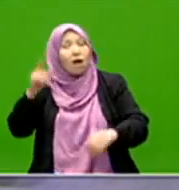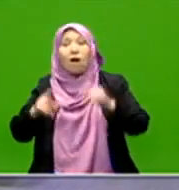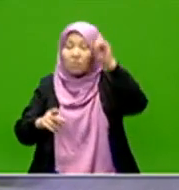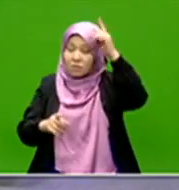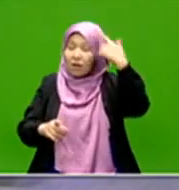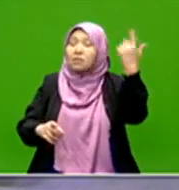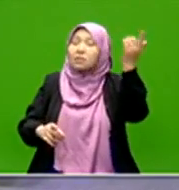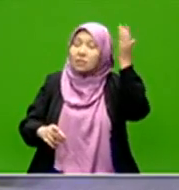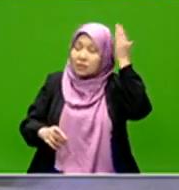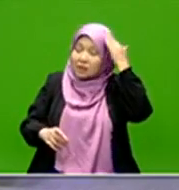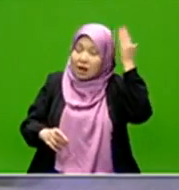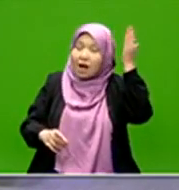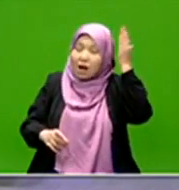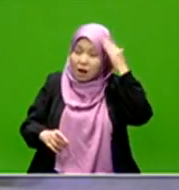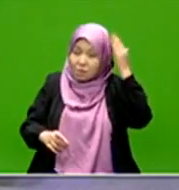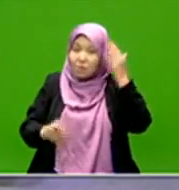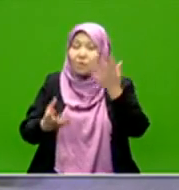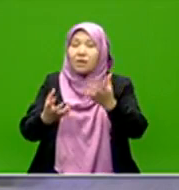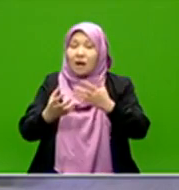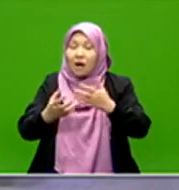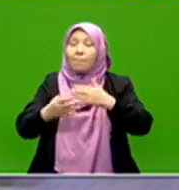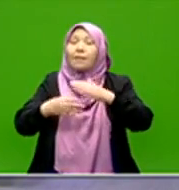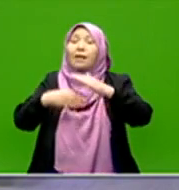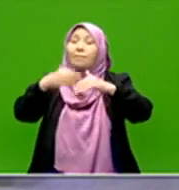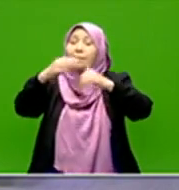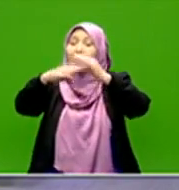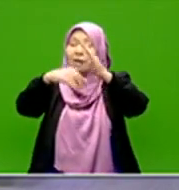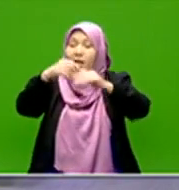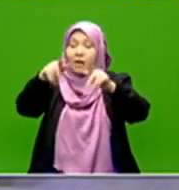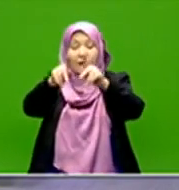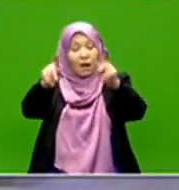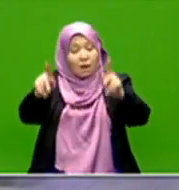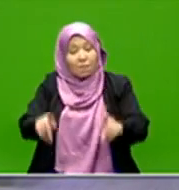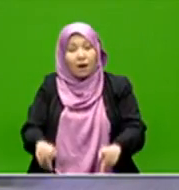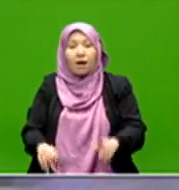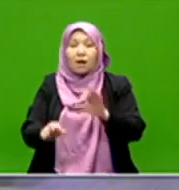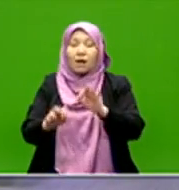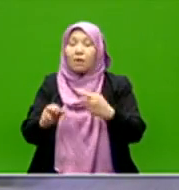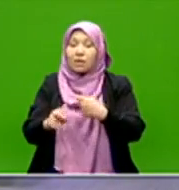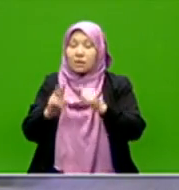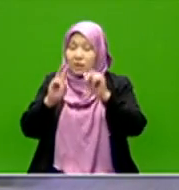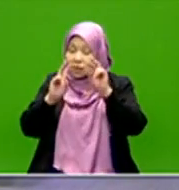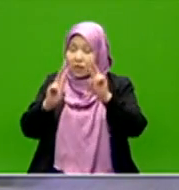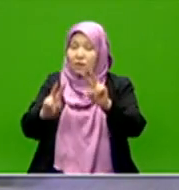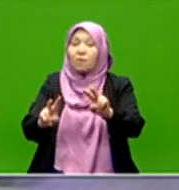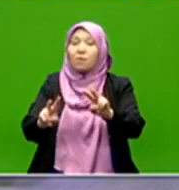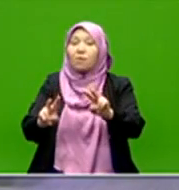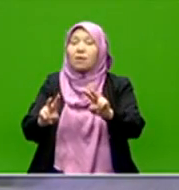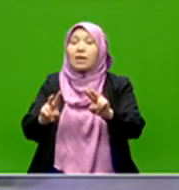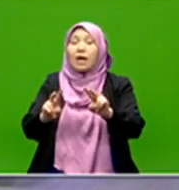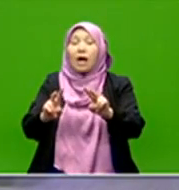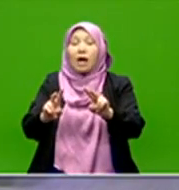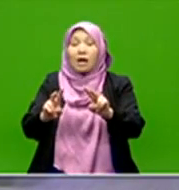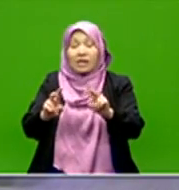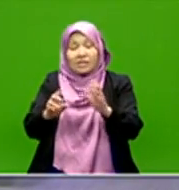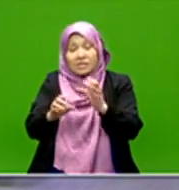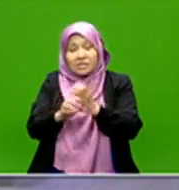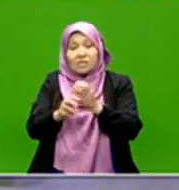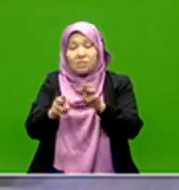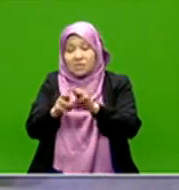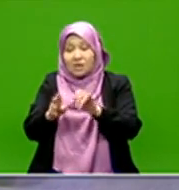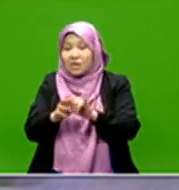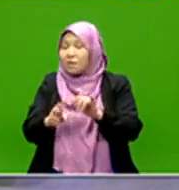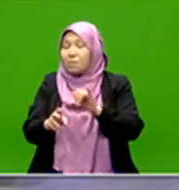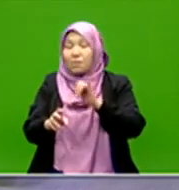Sebagaimana juga perit sebenarnya nak mendirikan Kaabah ni Ustaz, ya. Kalau kita tengok dulu kecil lah, kan. Betul. Tapi nak bina kecil-kecil pun bukannya ada